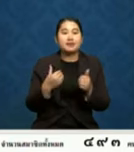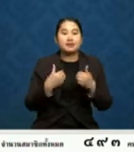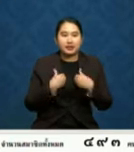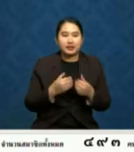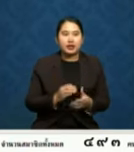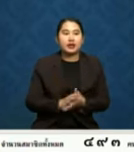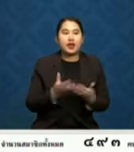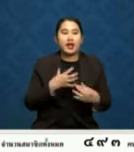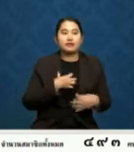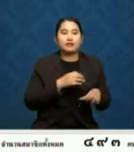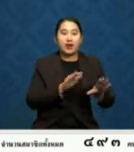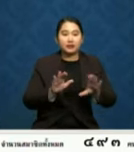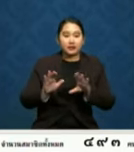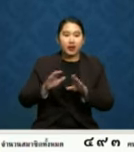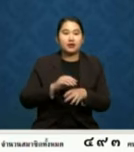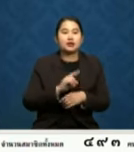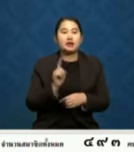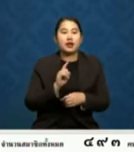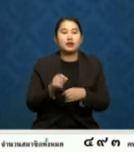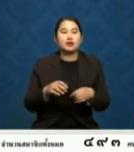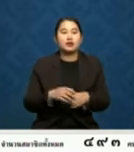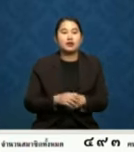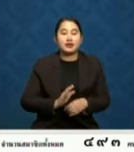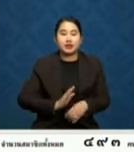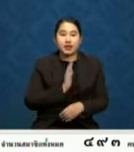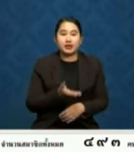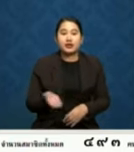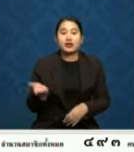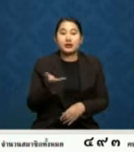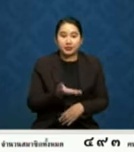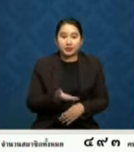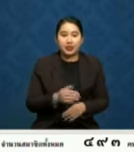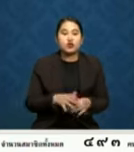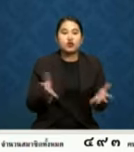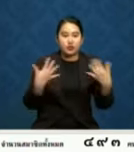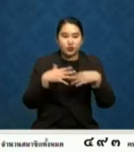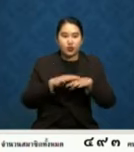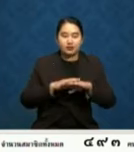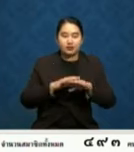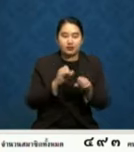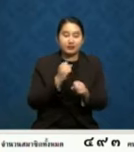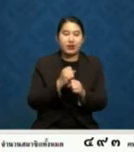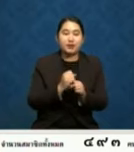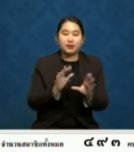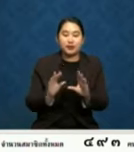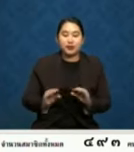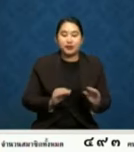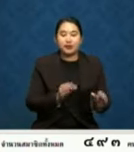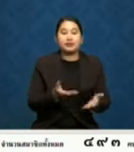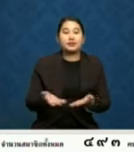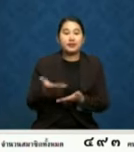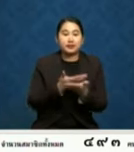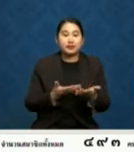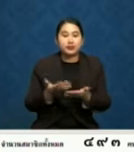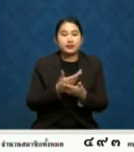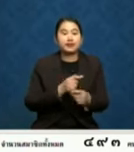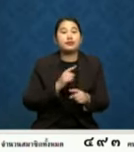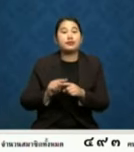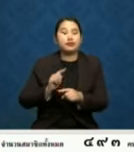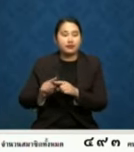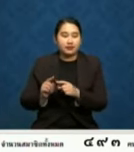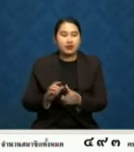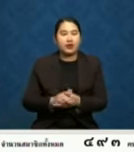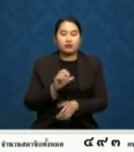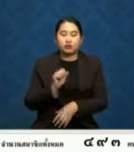อยากจะฝากนะครับว่าทางสมาชิกผู้ทรงเกียรติแห่งนี้นะครับร่วมกันดำเนินการนะครับแล้วก็ตรวจสอบนะครับรวมถึงทางหน่วยงานของ